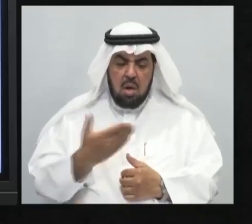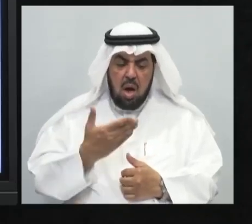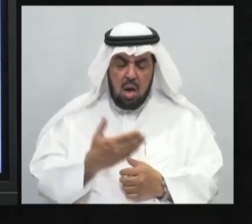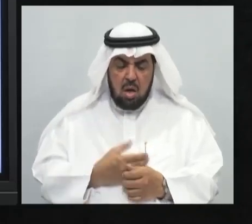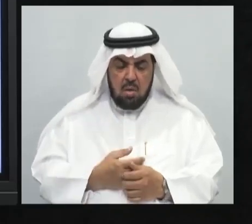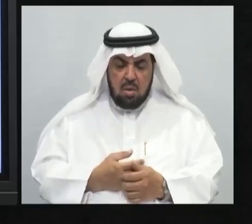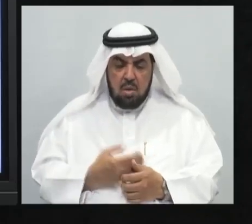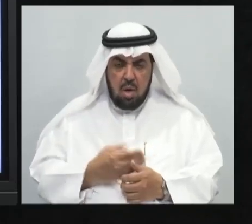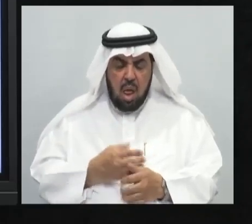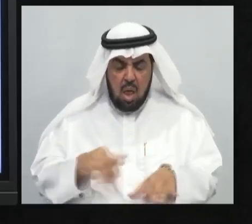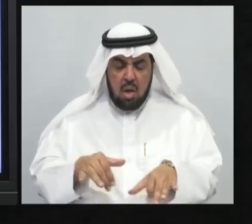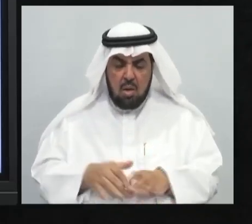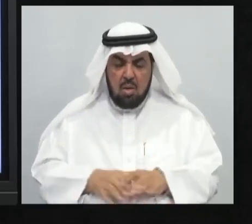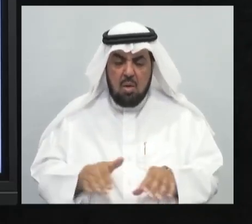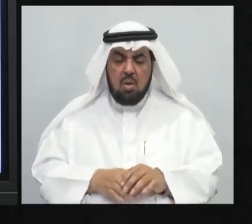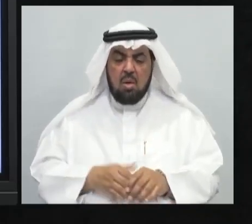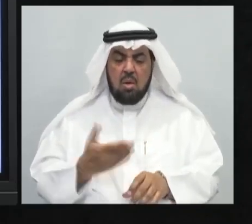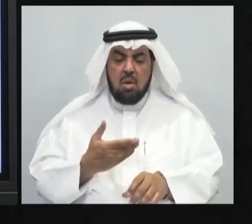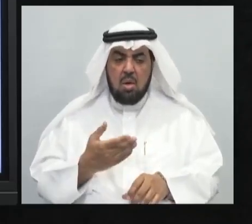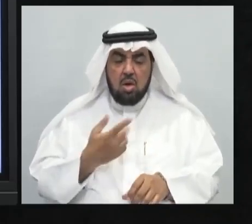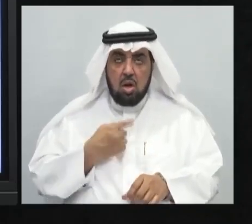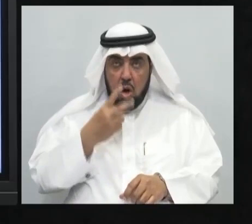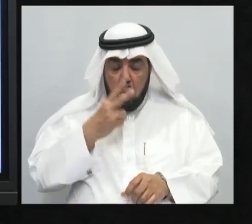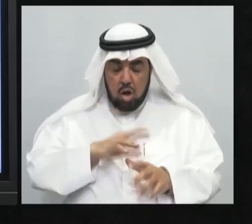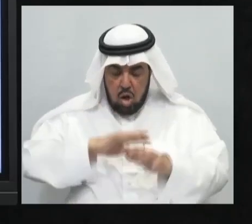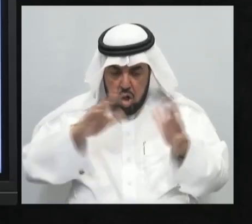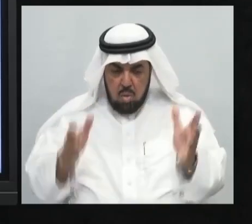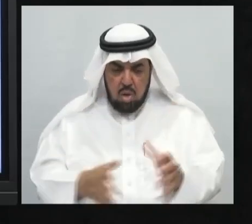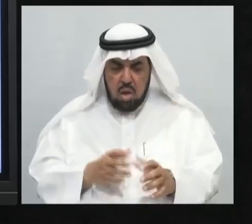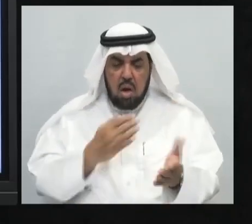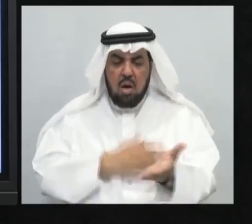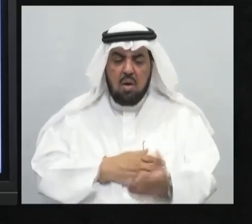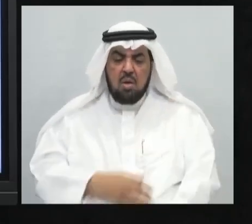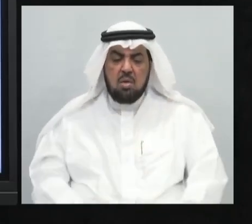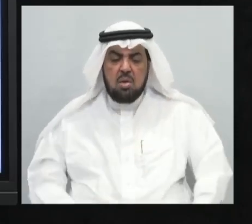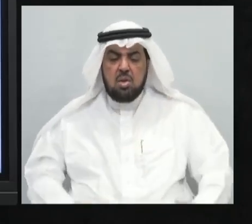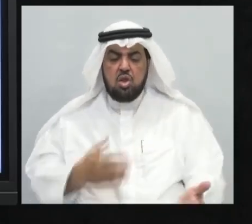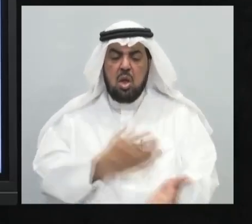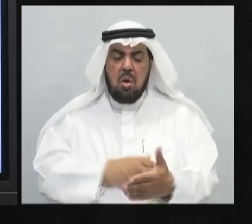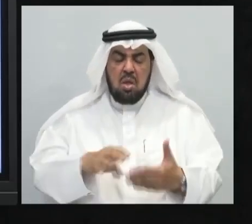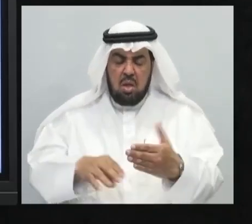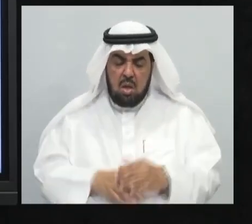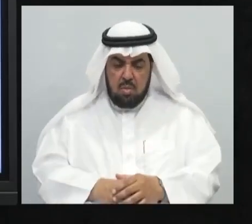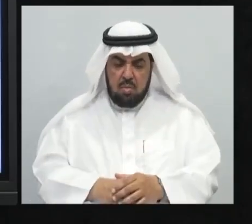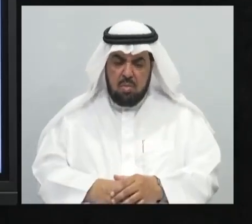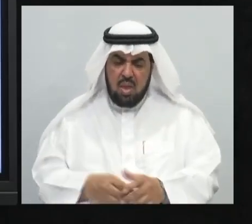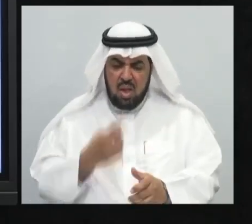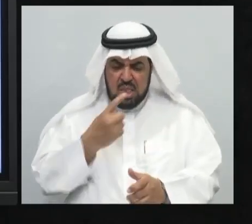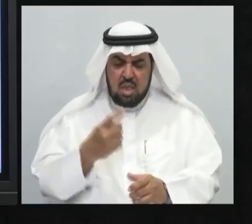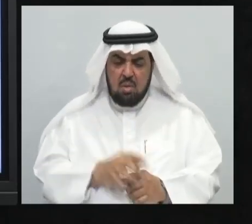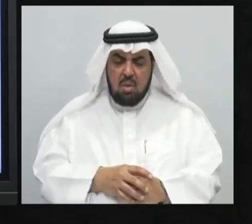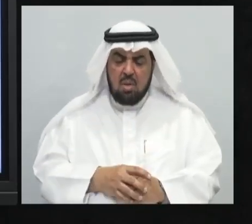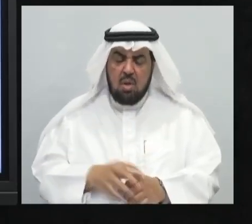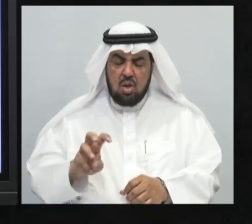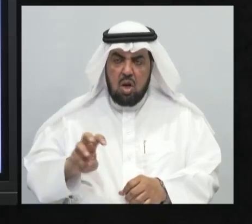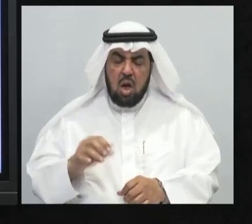القارئ العادي او يريد النظره الشامله للتقرير لا حاجه ان تدرج له جدول الترتيب السنوي مثلا